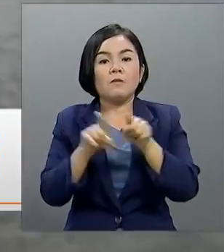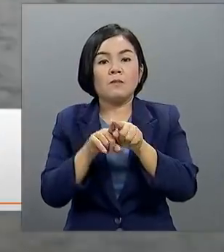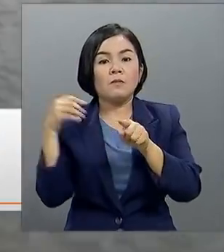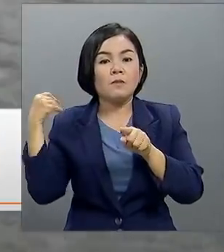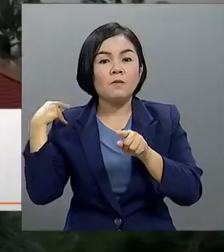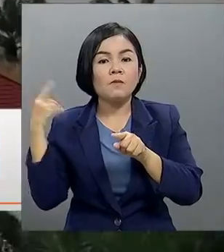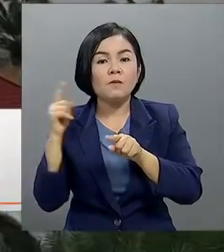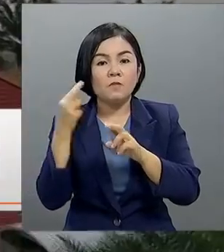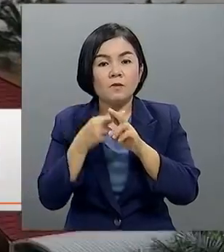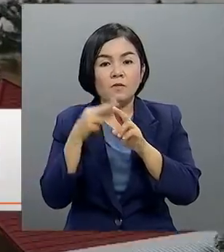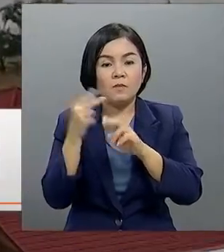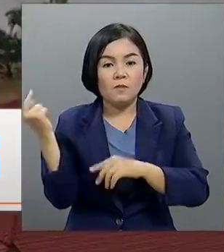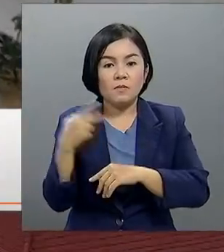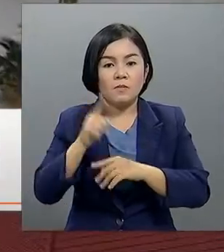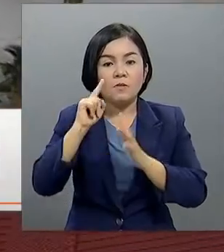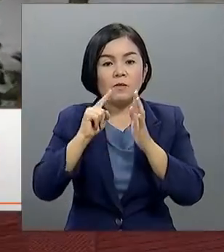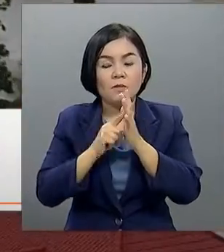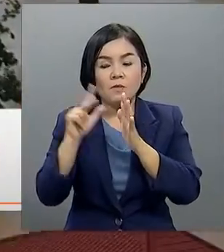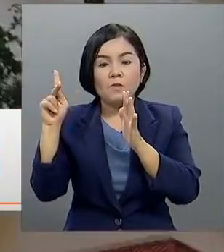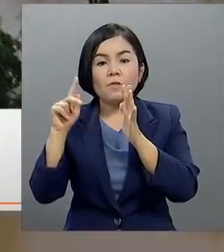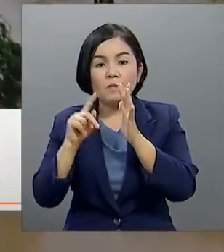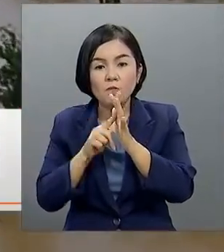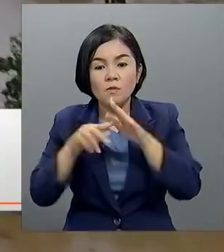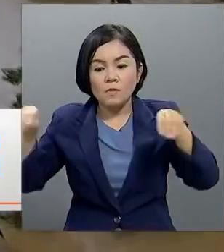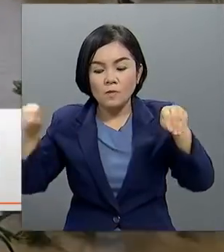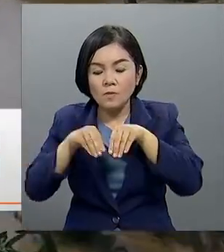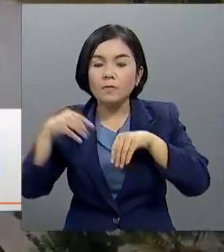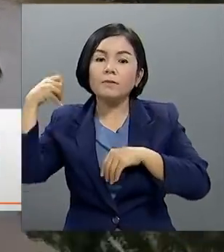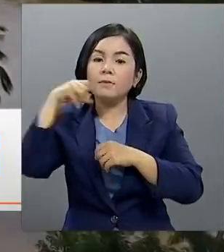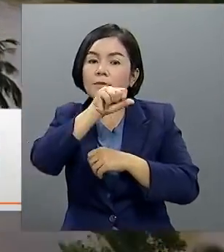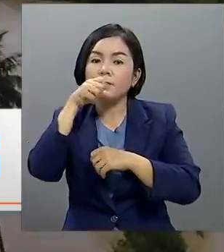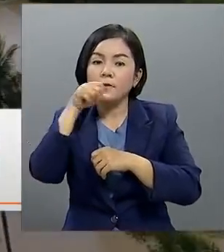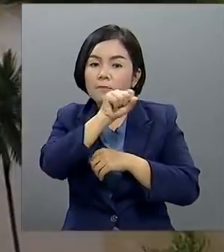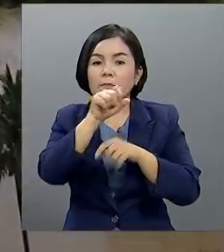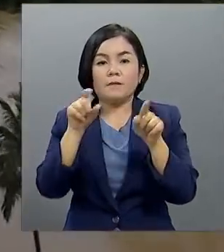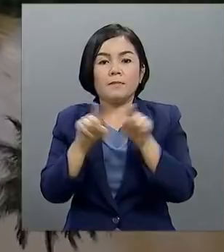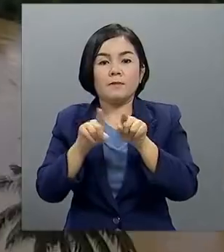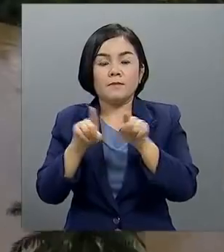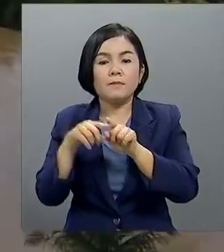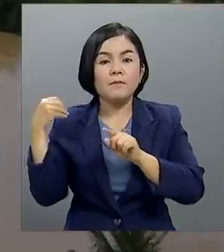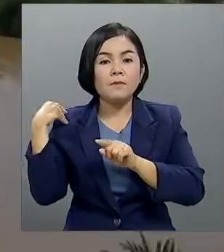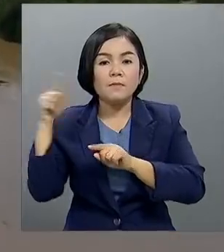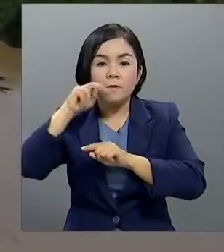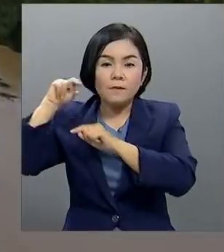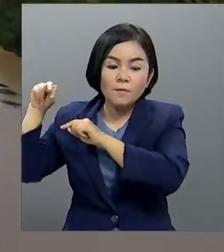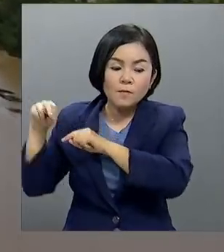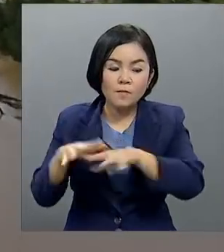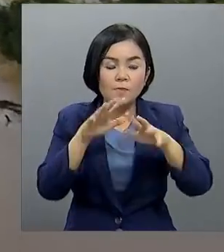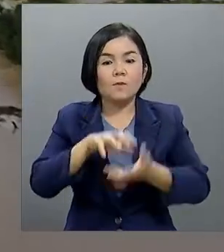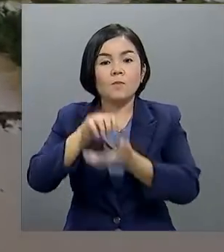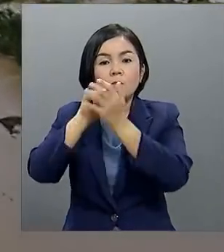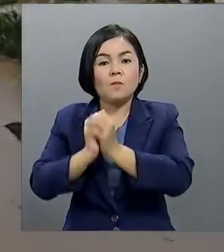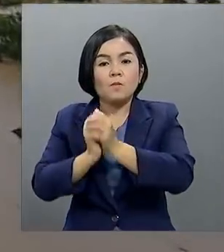ปิดอยู่บริเวณด้านตะวันออกของเกาะไต้หวันนะครับคาดว่าจะเคลื่อนขึ้นฝั่งที่มณฑลเจ้อเจียงประเทศจีนในช่